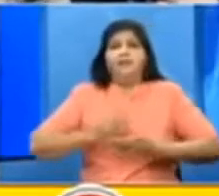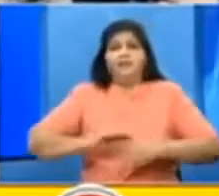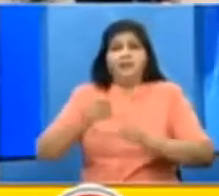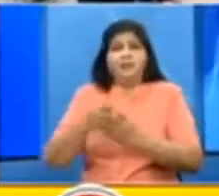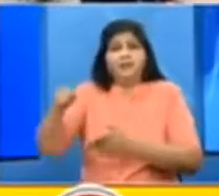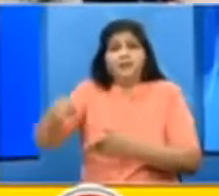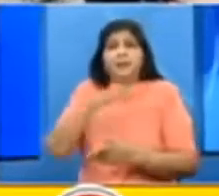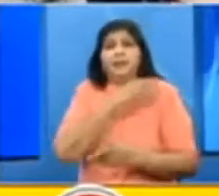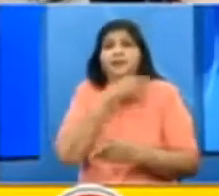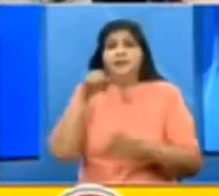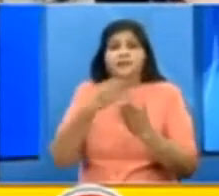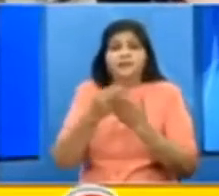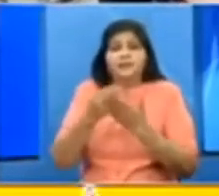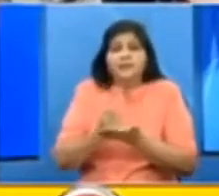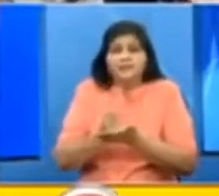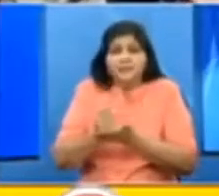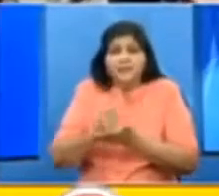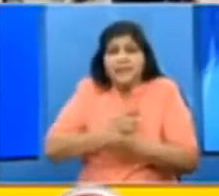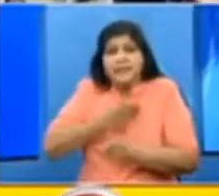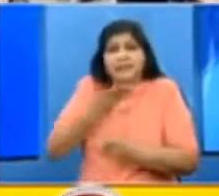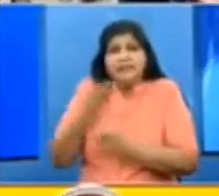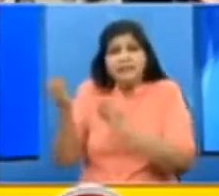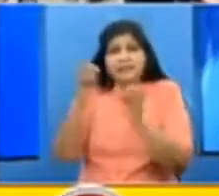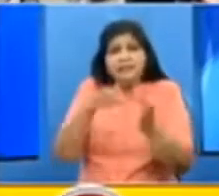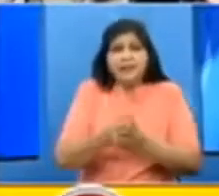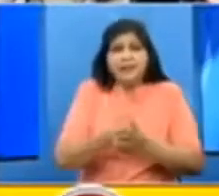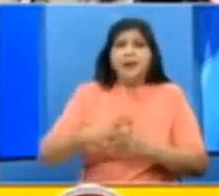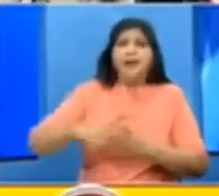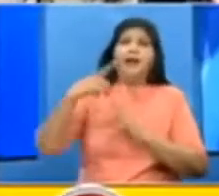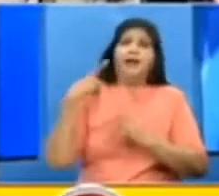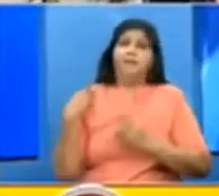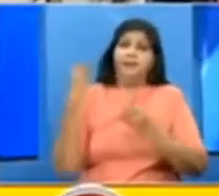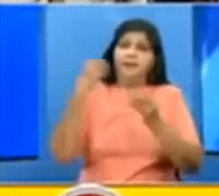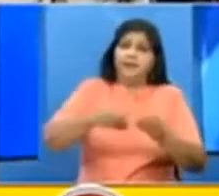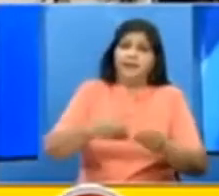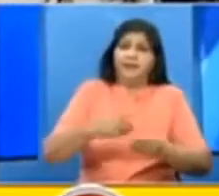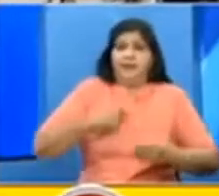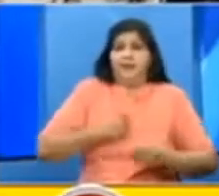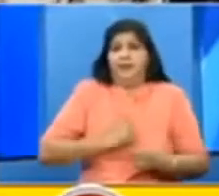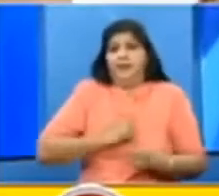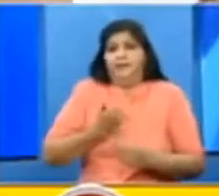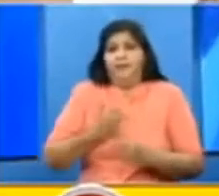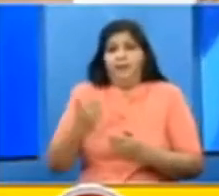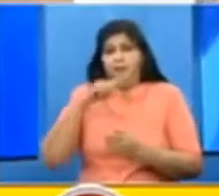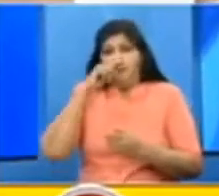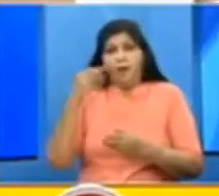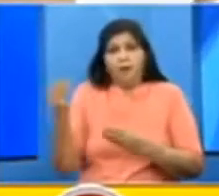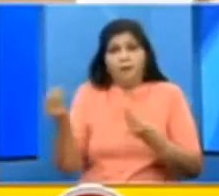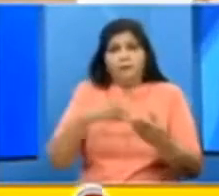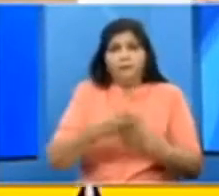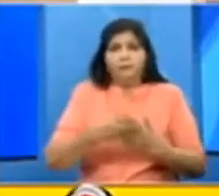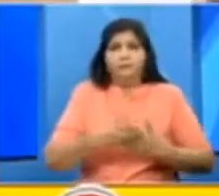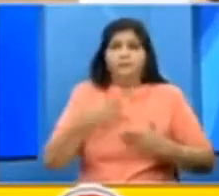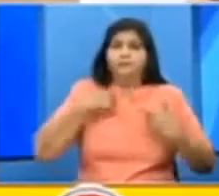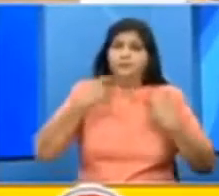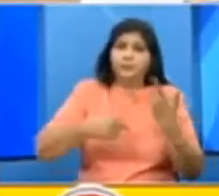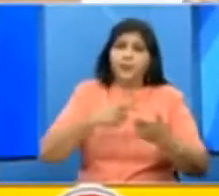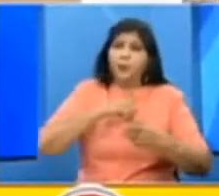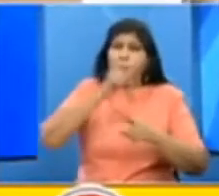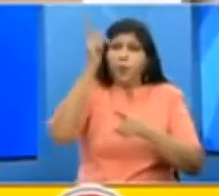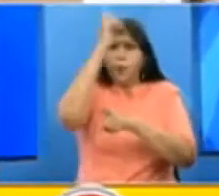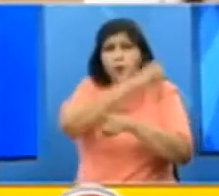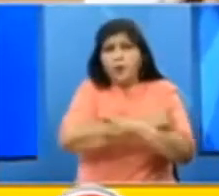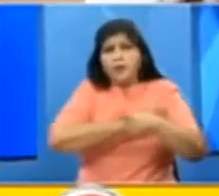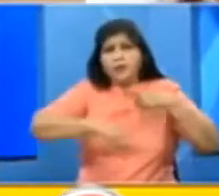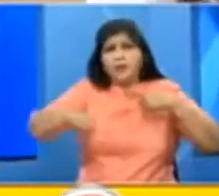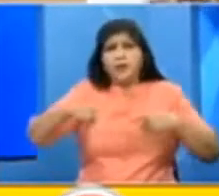के नौजवानों से आग्रह है कि आज दिन भर कारगिल विजय से जुड़े हमारे जाबाजों की कहानियां, वीर